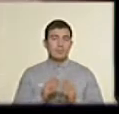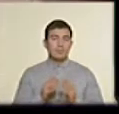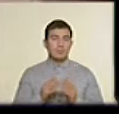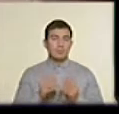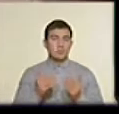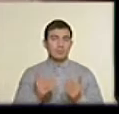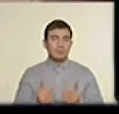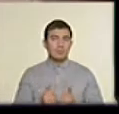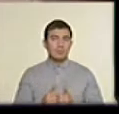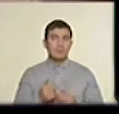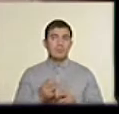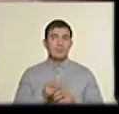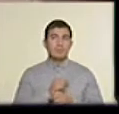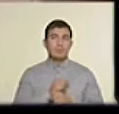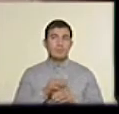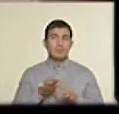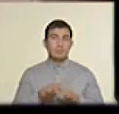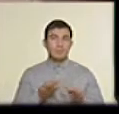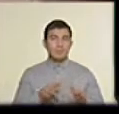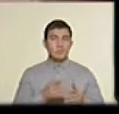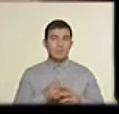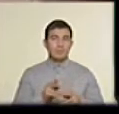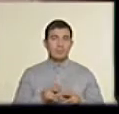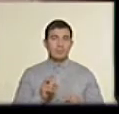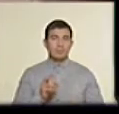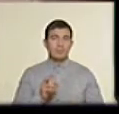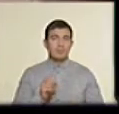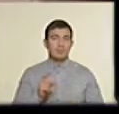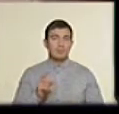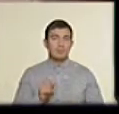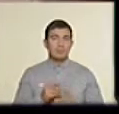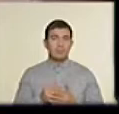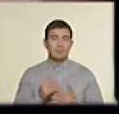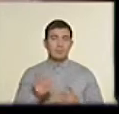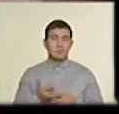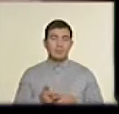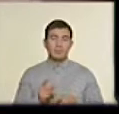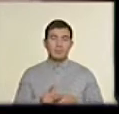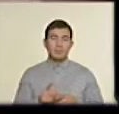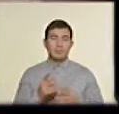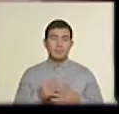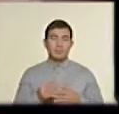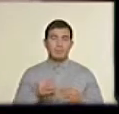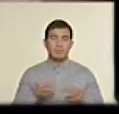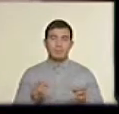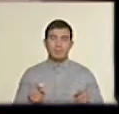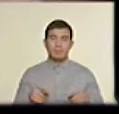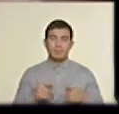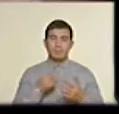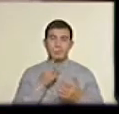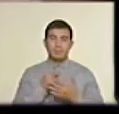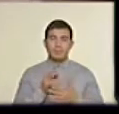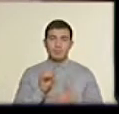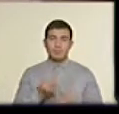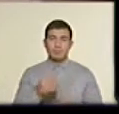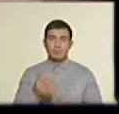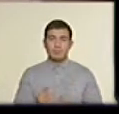va sanatoriya, turistik bazalarni rivojlanishida ham keskin o'sishlarni kuzatishimiz